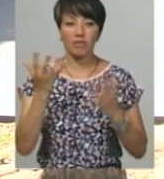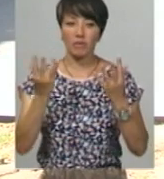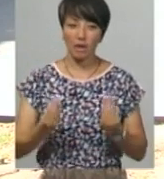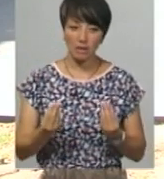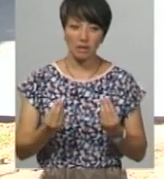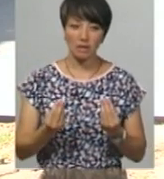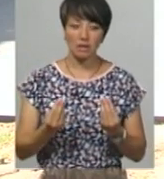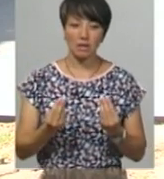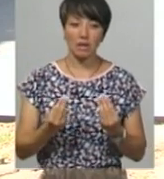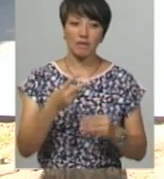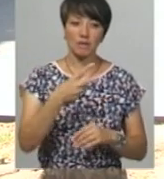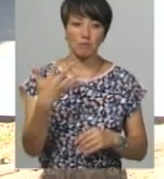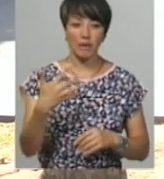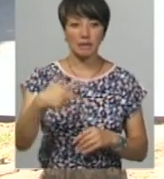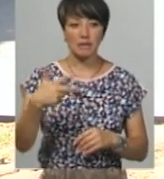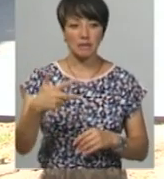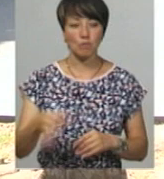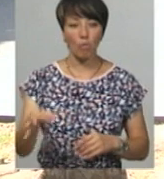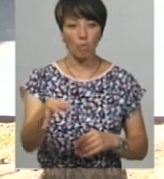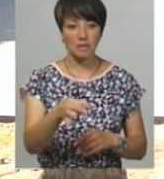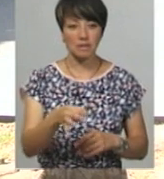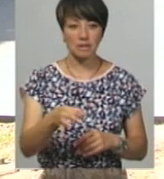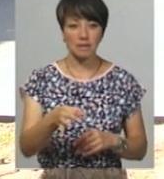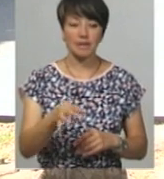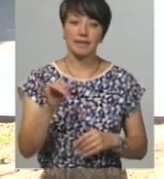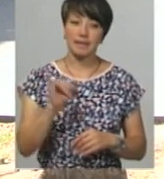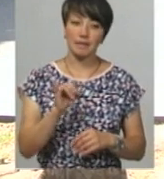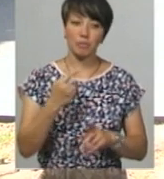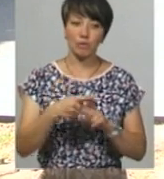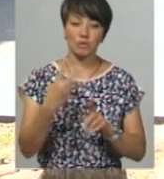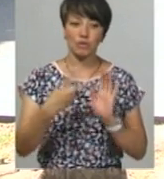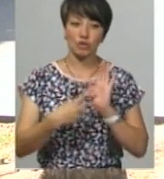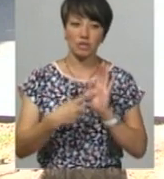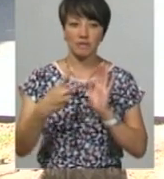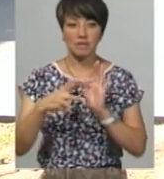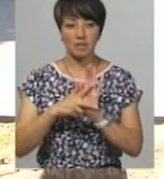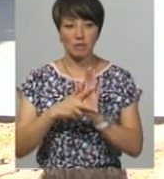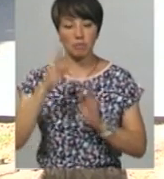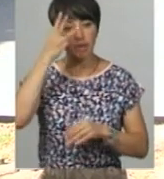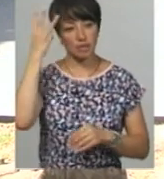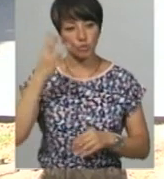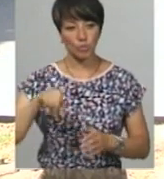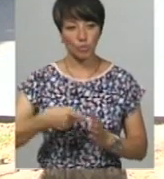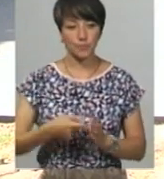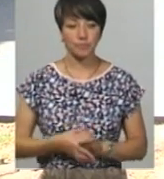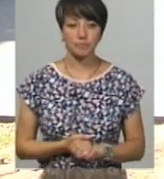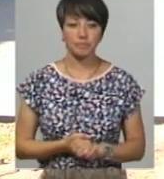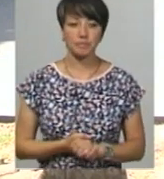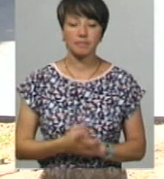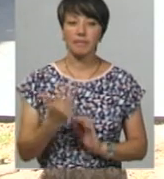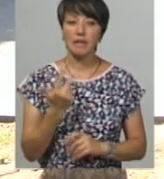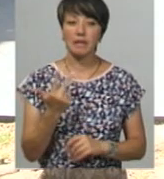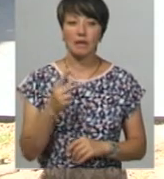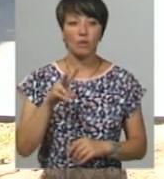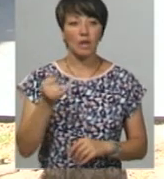день температура 25-30 по області. І плюс 26-28 у Хмельницькому. 3